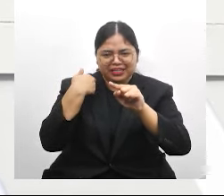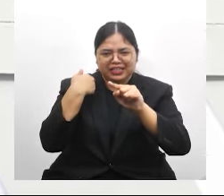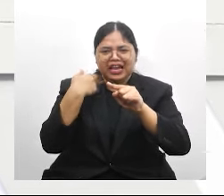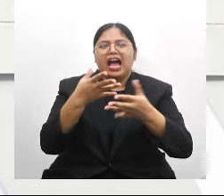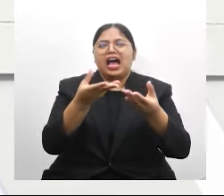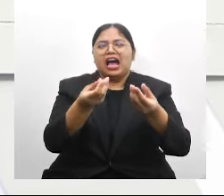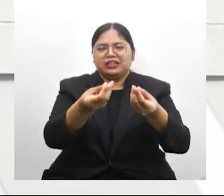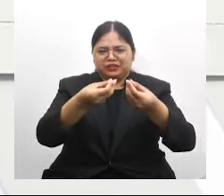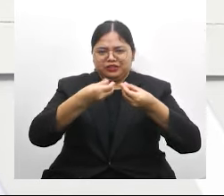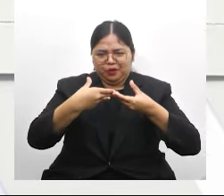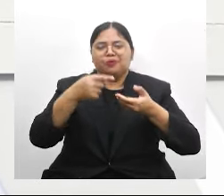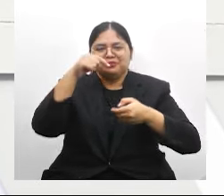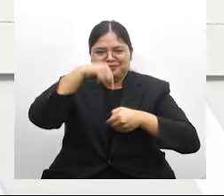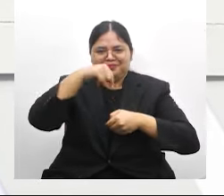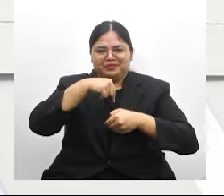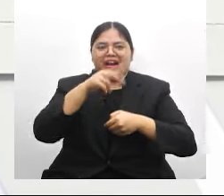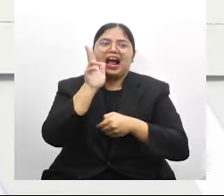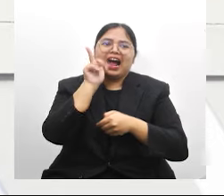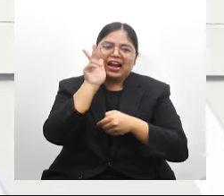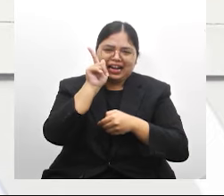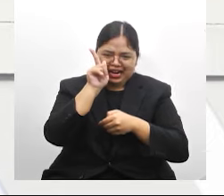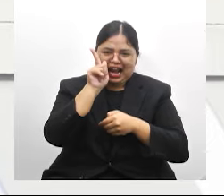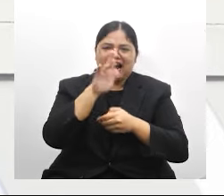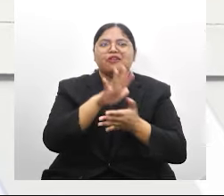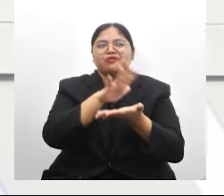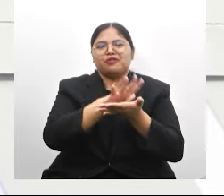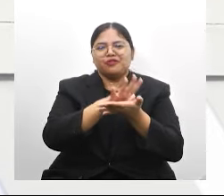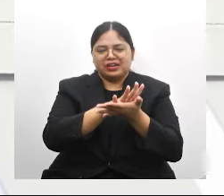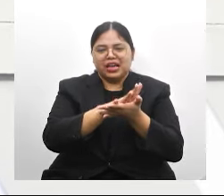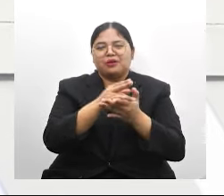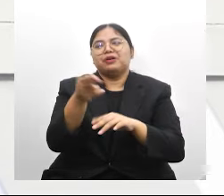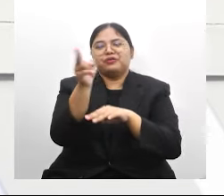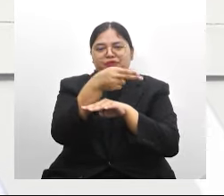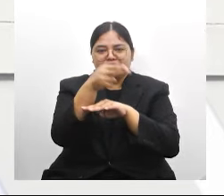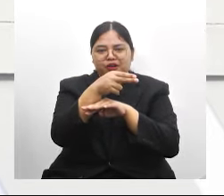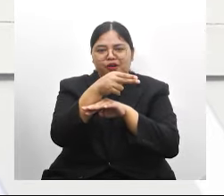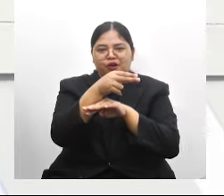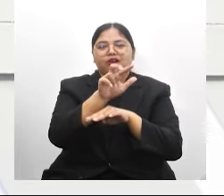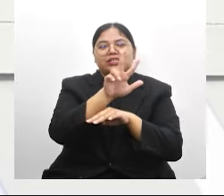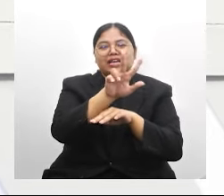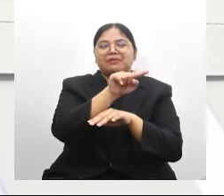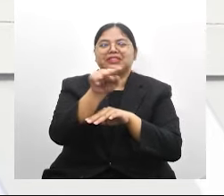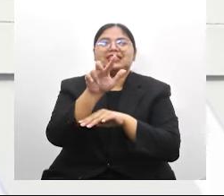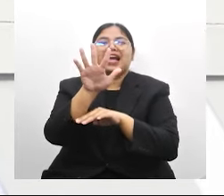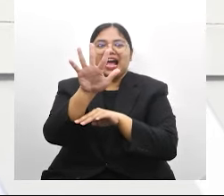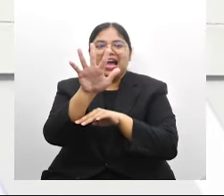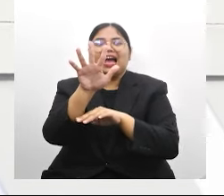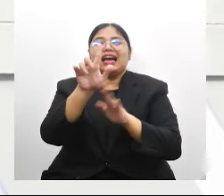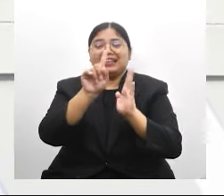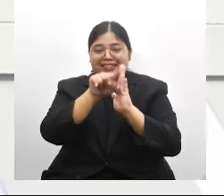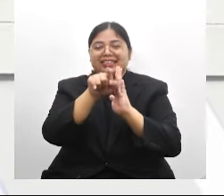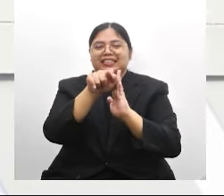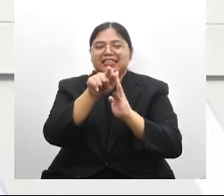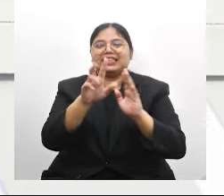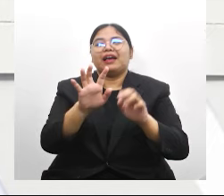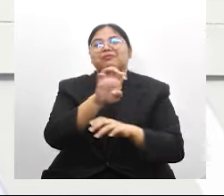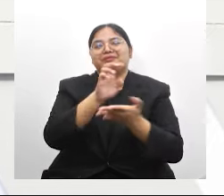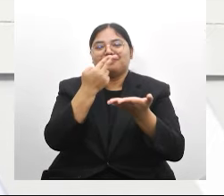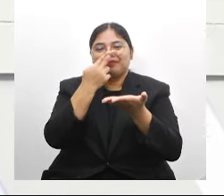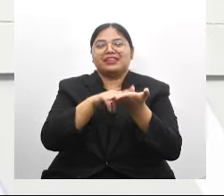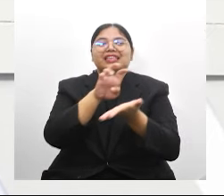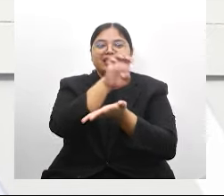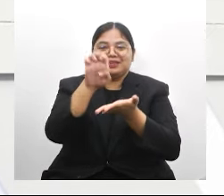เผยแพร่ในรายการเร่่องเล่าข่าวโรงเรียนครับโดยส่งเป็นไฟล์วีีดีโอความยาประมาณ 3-5นาทีมาตามที่อยู่อีเมลด้านล่างนี้ได้เลย